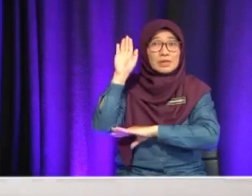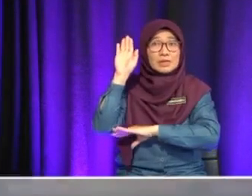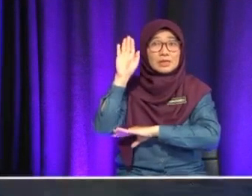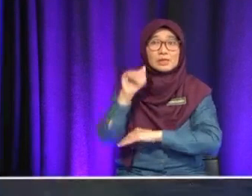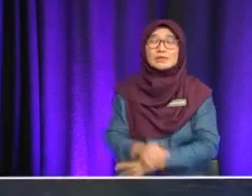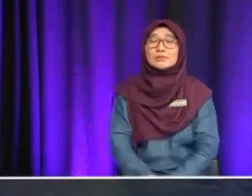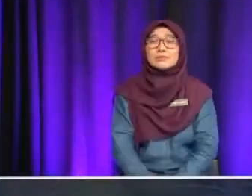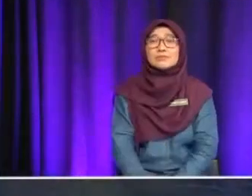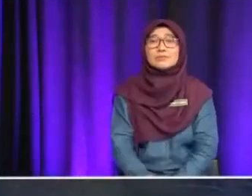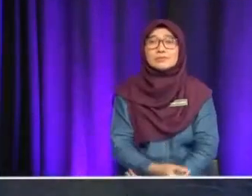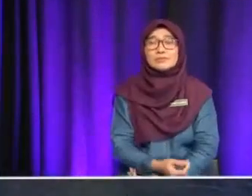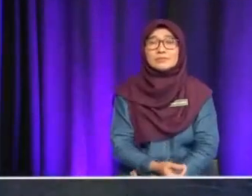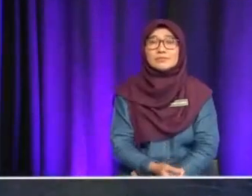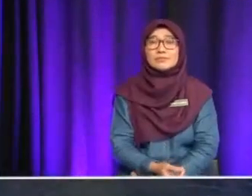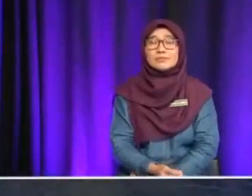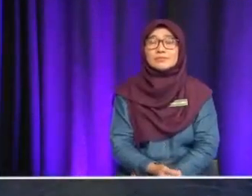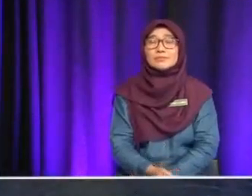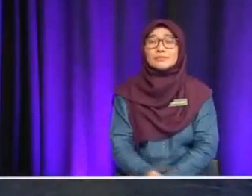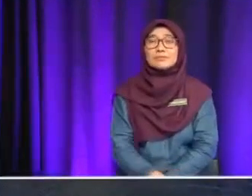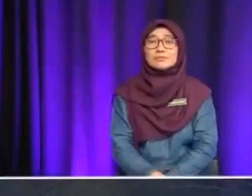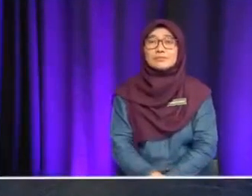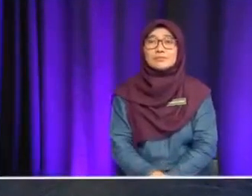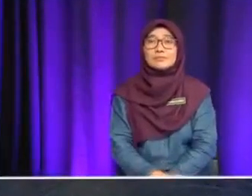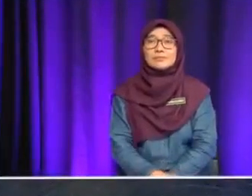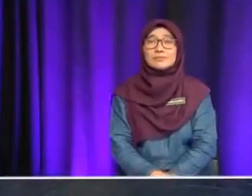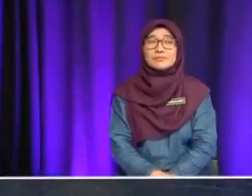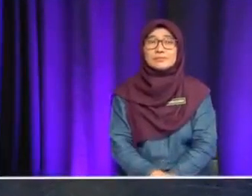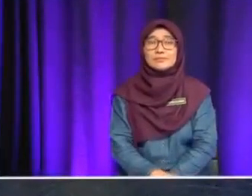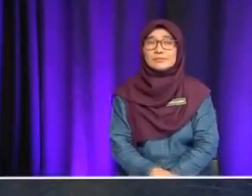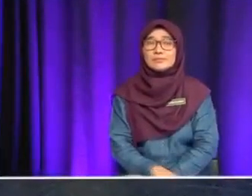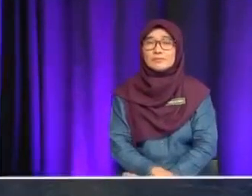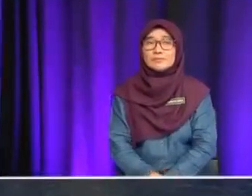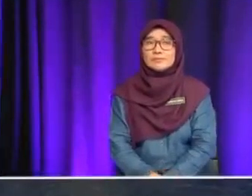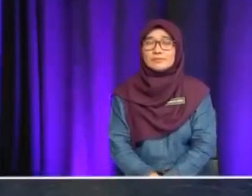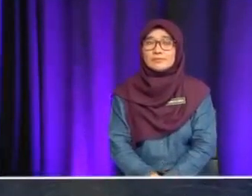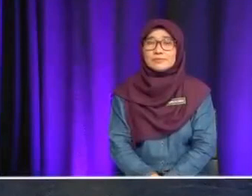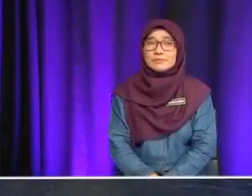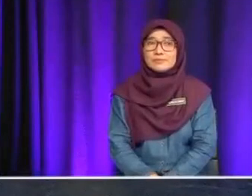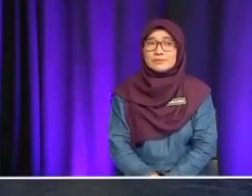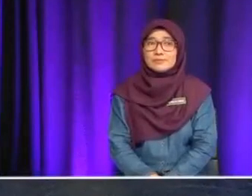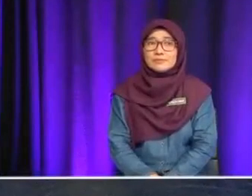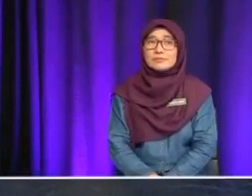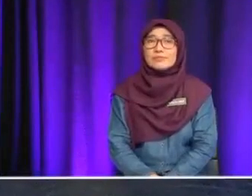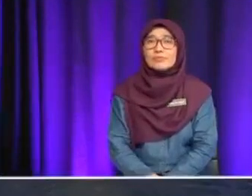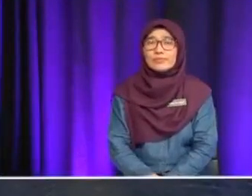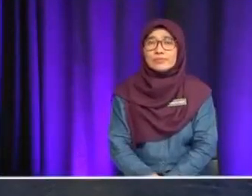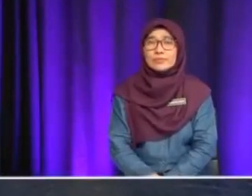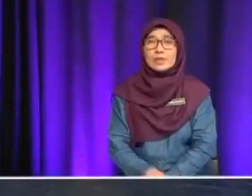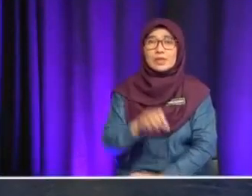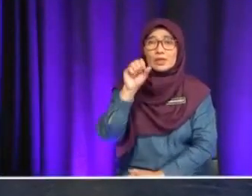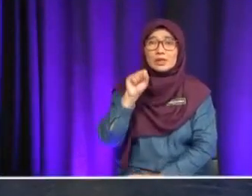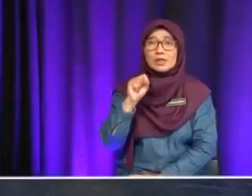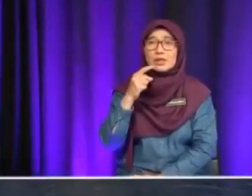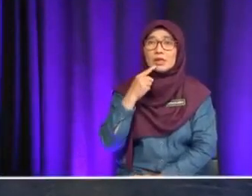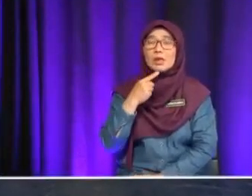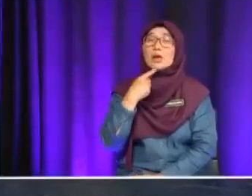dah siap melukis sumbang saran kamu. Sumbang sarai ni maksud ustazah cakap tadi